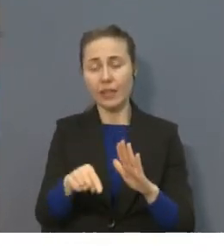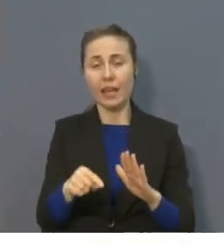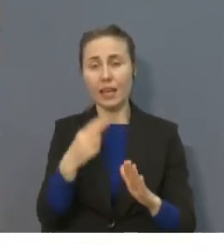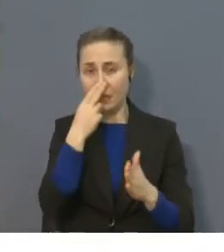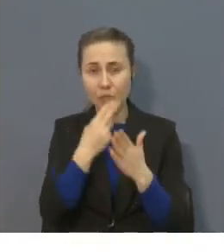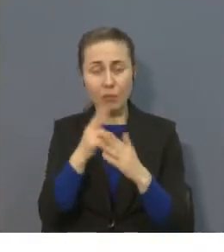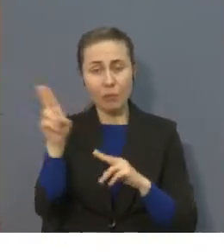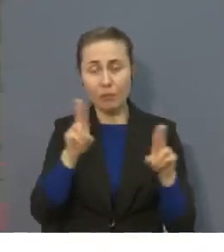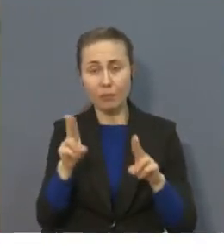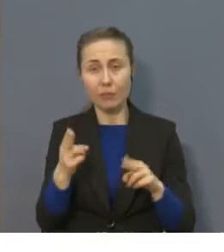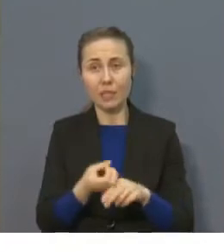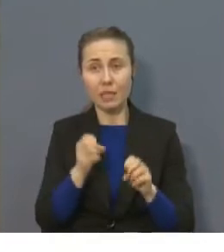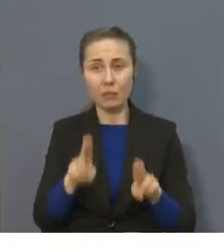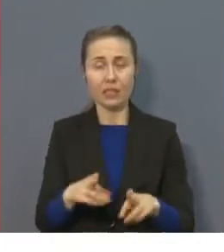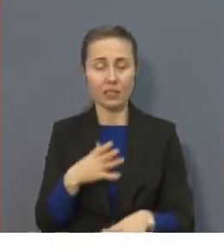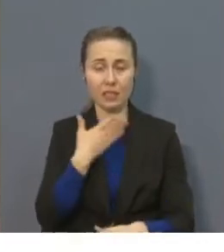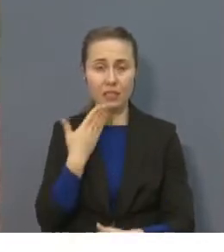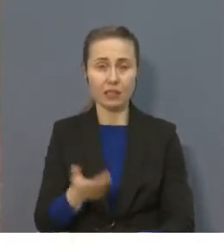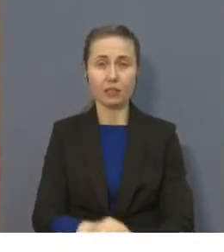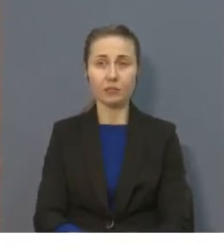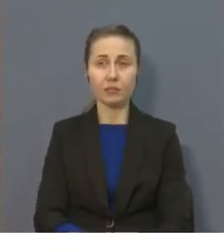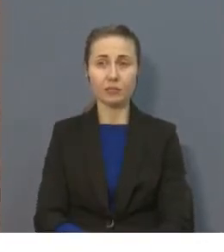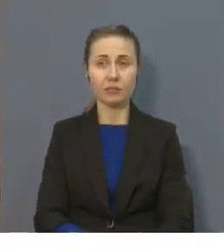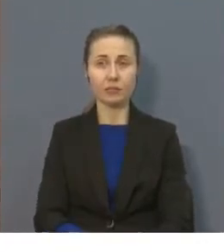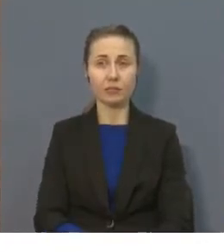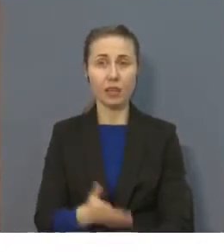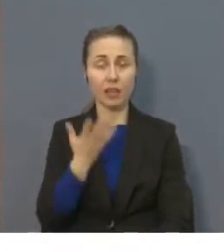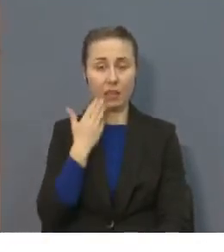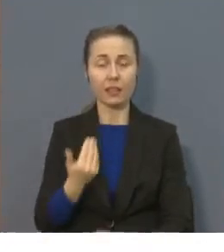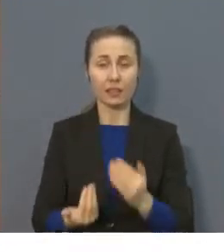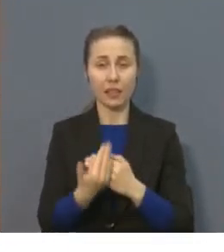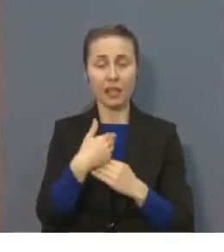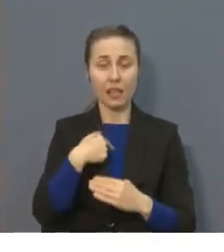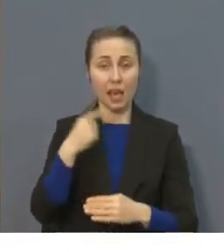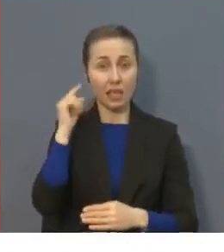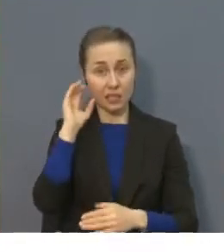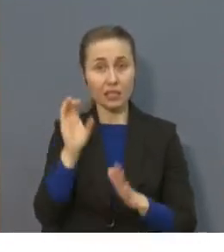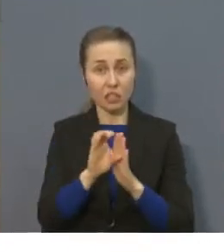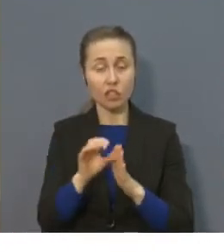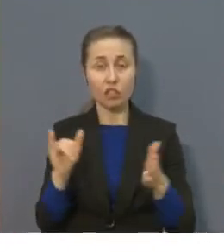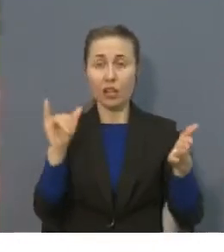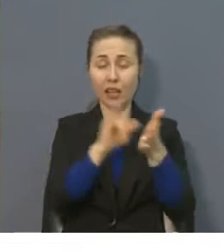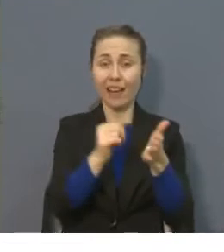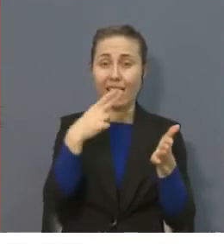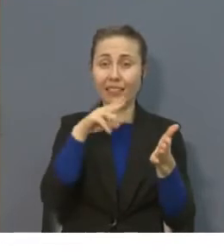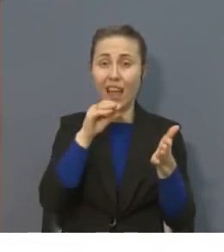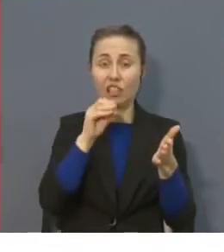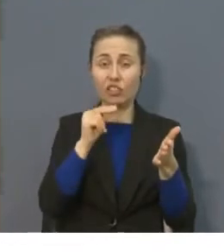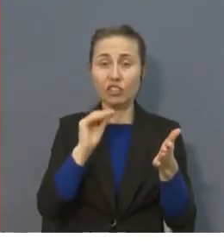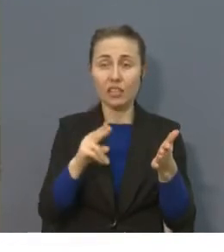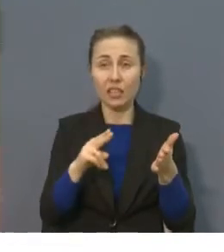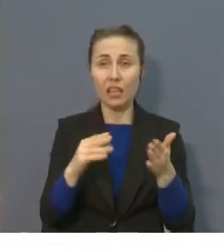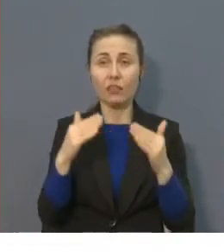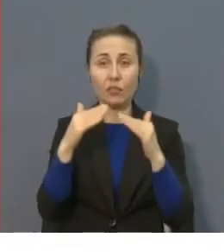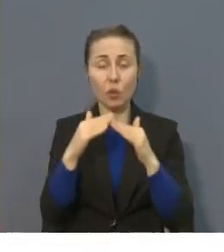талаптарын сақтамау. Когда у нас проходили пожарные части. Мен бұл датчиктер туралы естідім. Олар жеке үйлерде қажет.